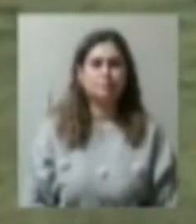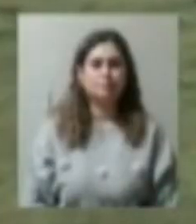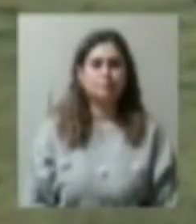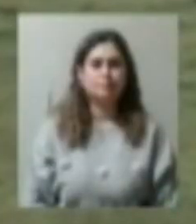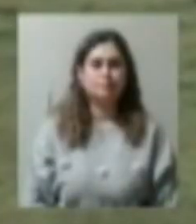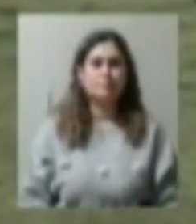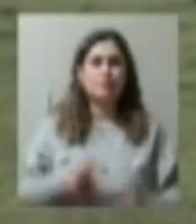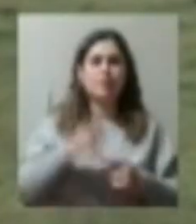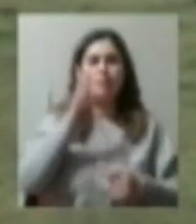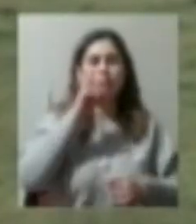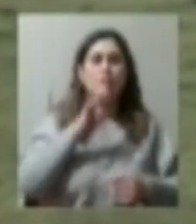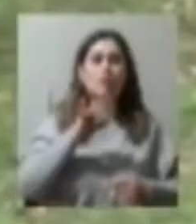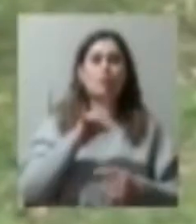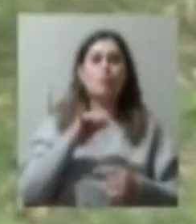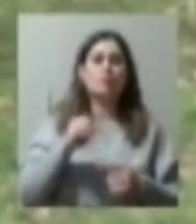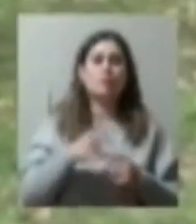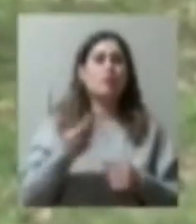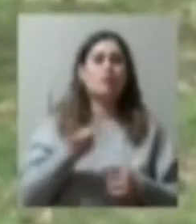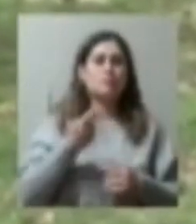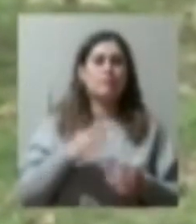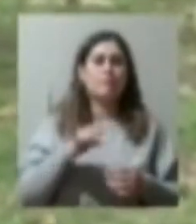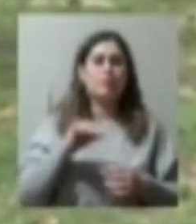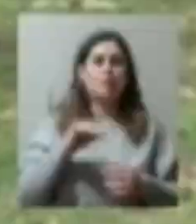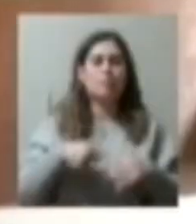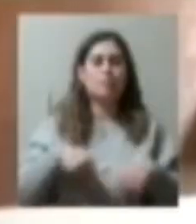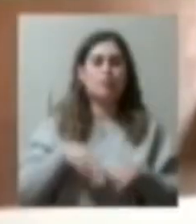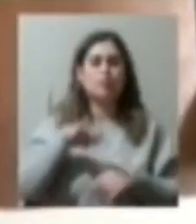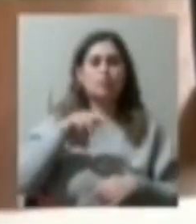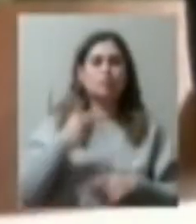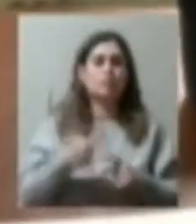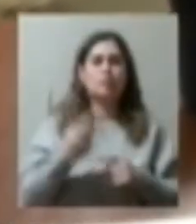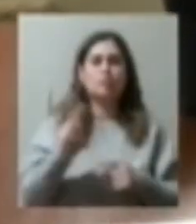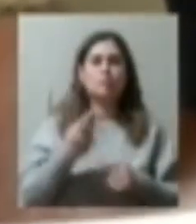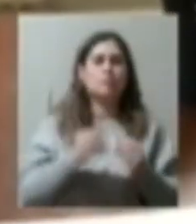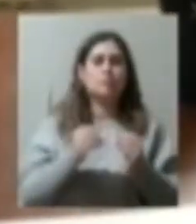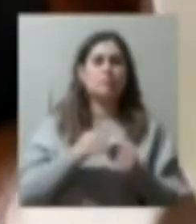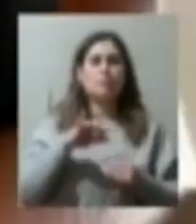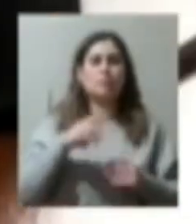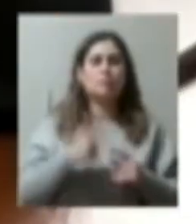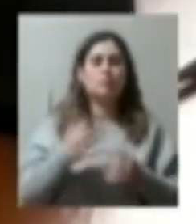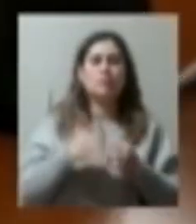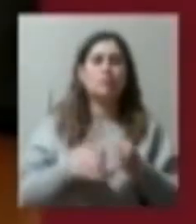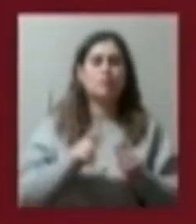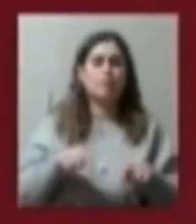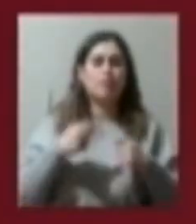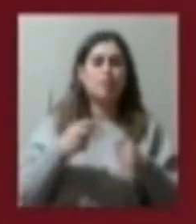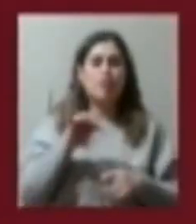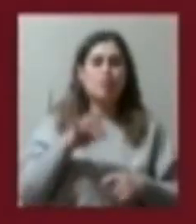З державної у комунальну власність об'єднаним територіальним громадам першим 10 ОТГ на Херсонщині передали акти на